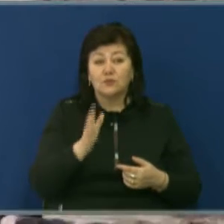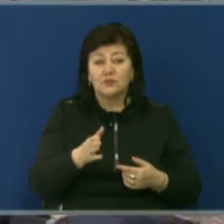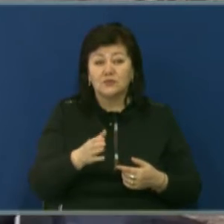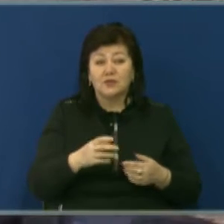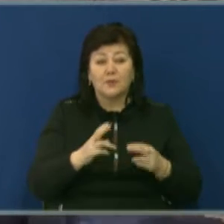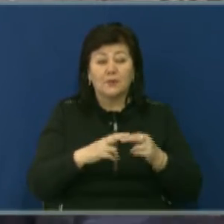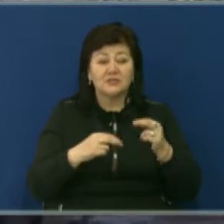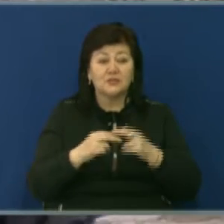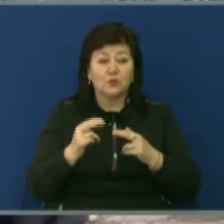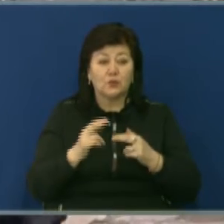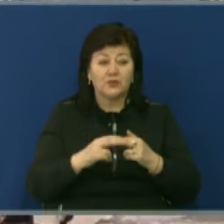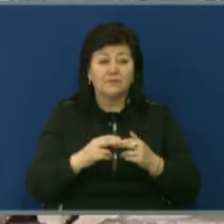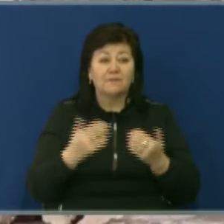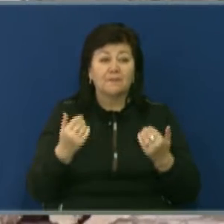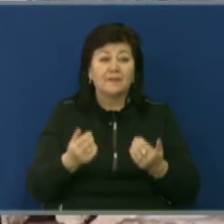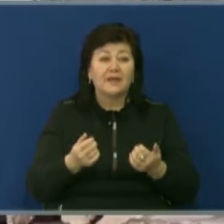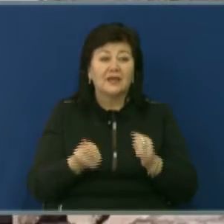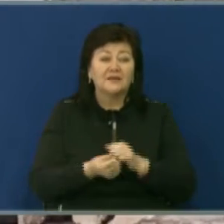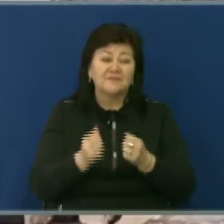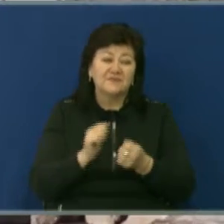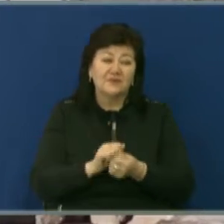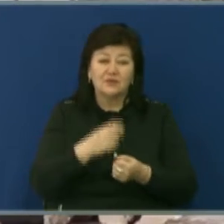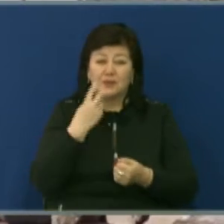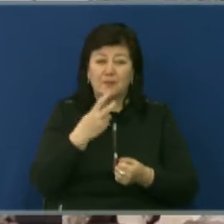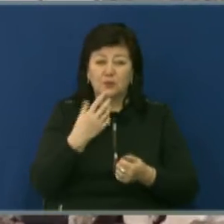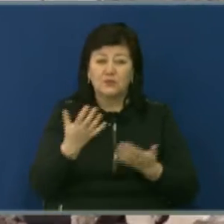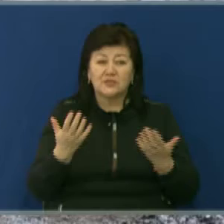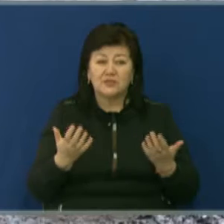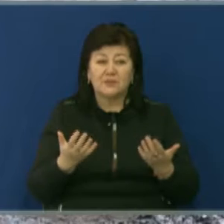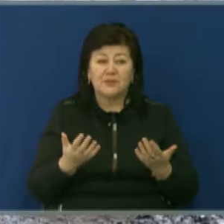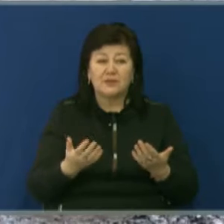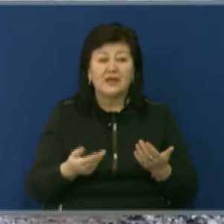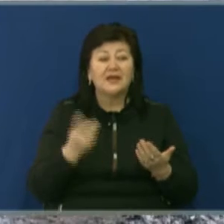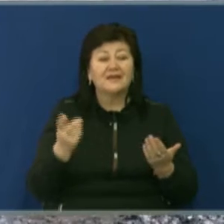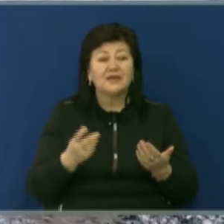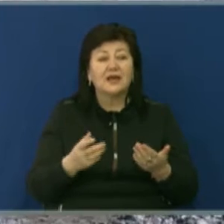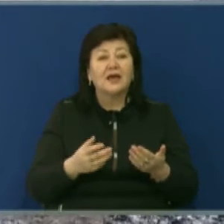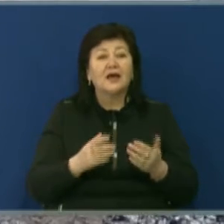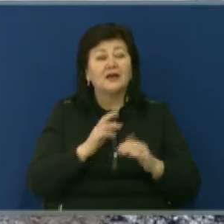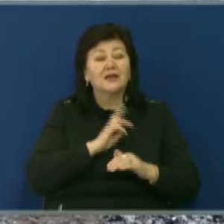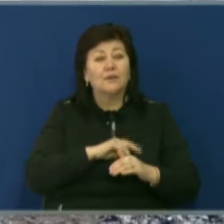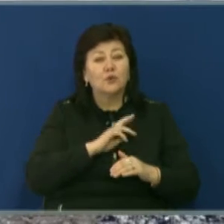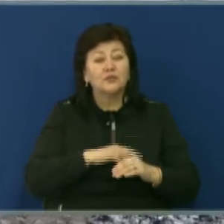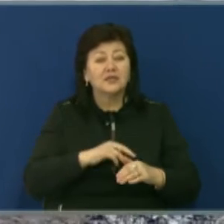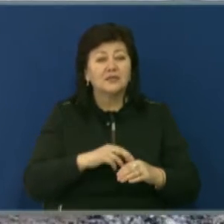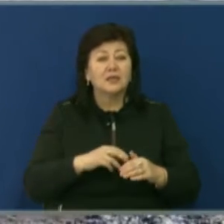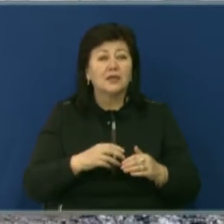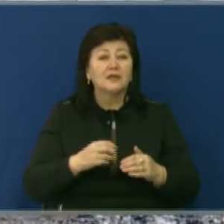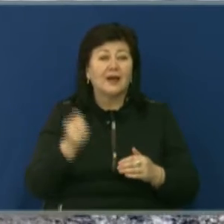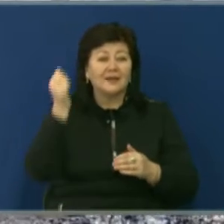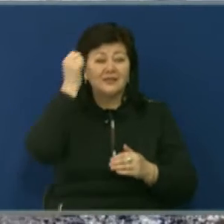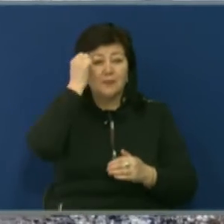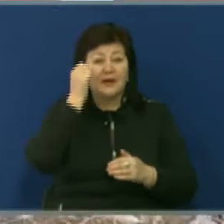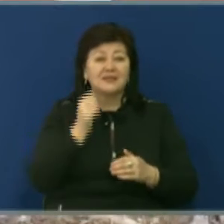істейміз. Қатты тұрмыстық қалдықтарды басқару жүйесін жаңғырту жөніндегі Еуропаның қайта құру және даму банкі мен әкімдіктің жобасы